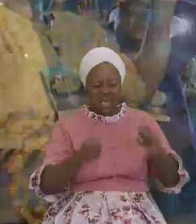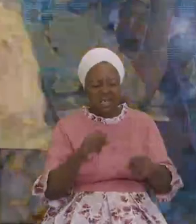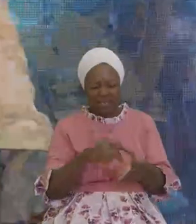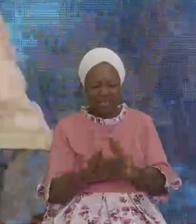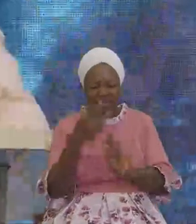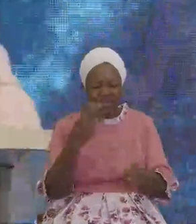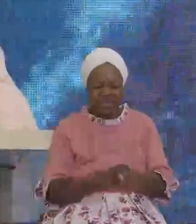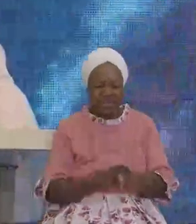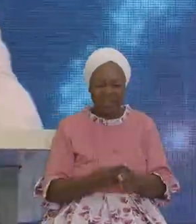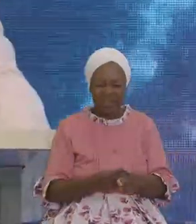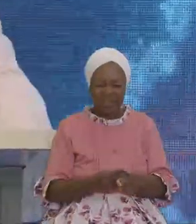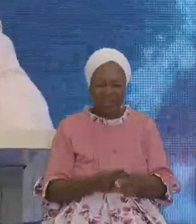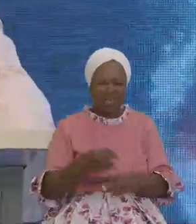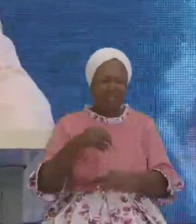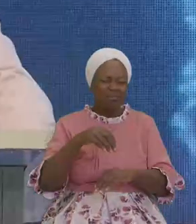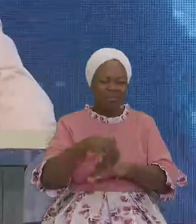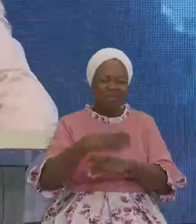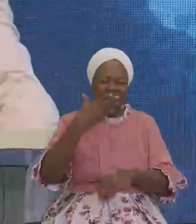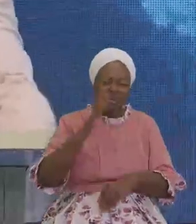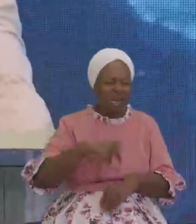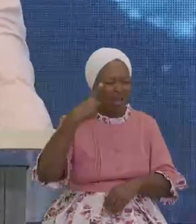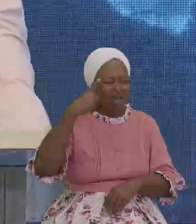Tuberculose, guéri.